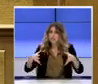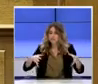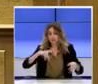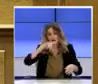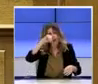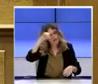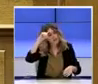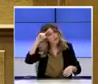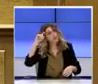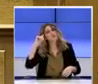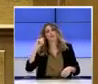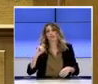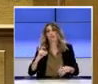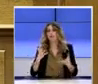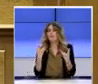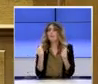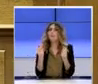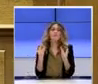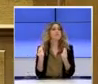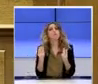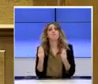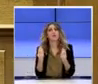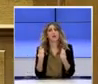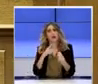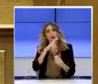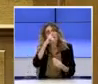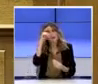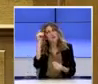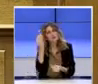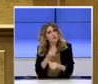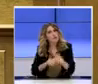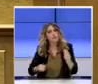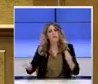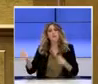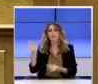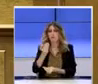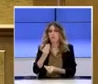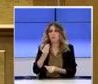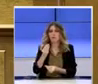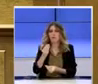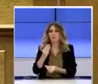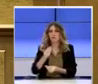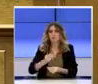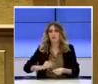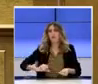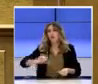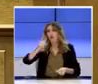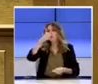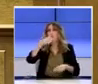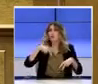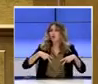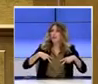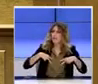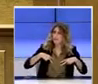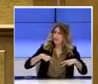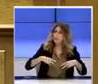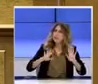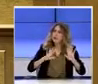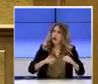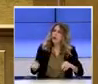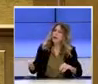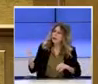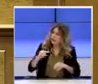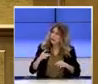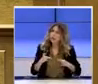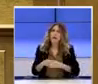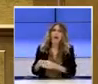από όλους μας, πρωτίστως από την κυβέρνηση, τον κρατικό μηχανισμό, αλλά και από την αντιπολίτευση, τα